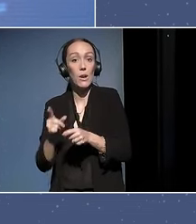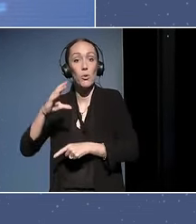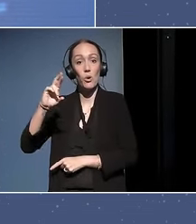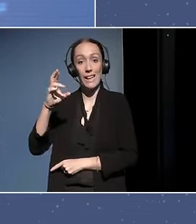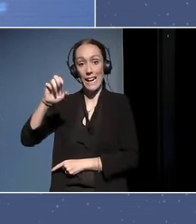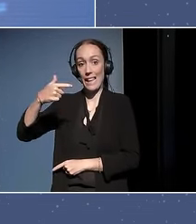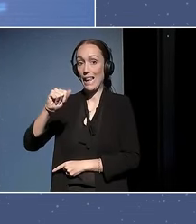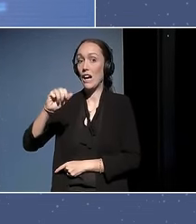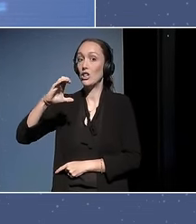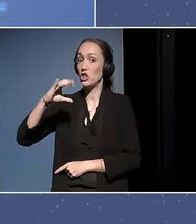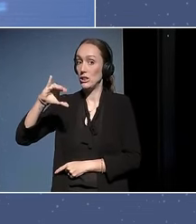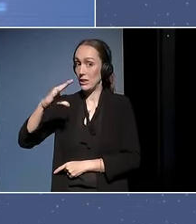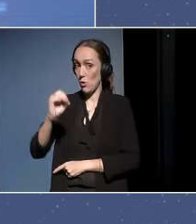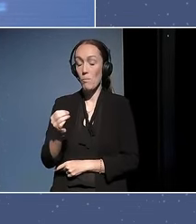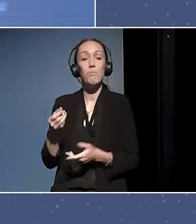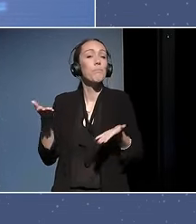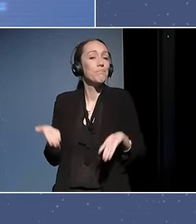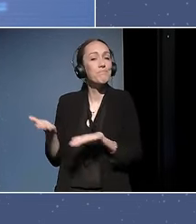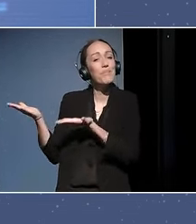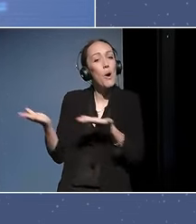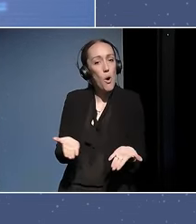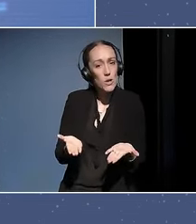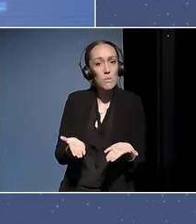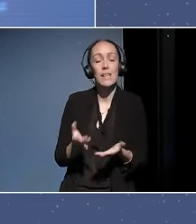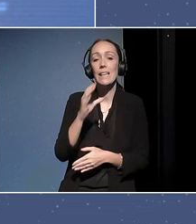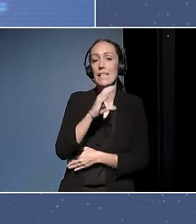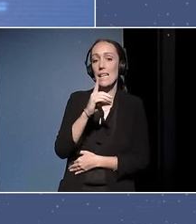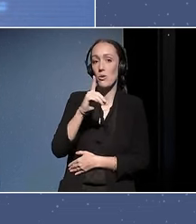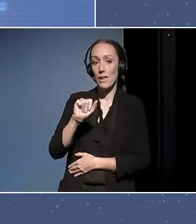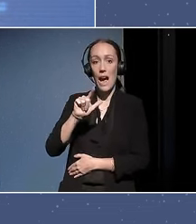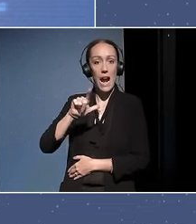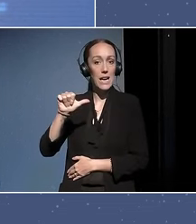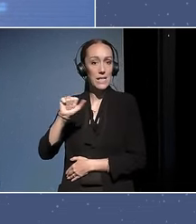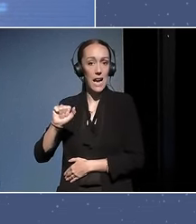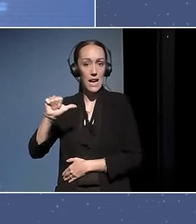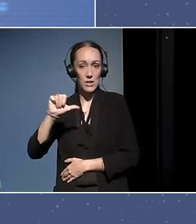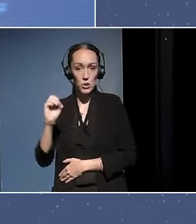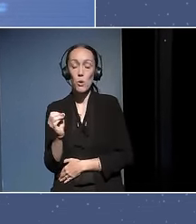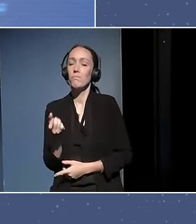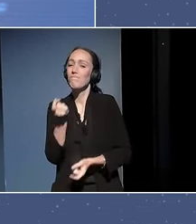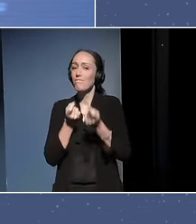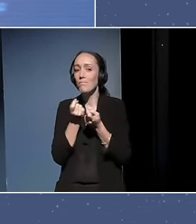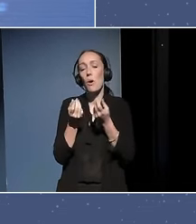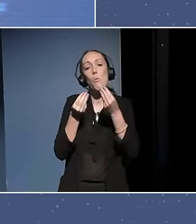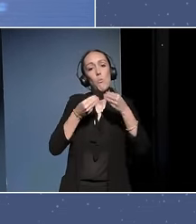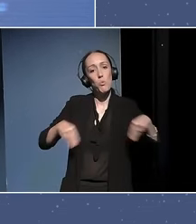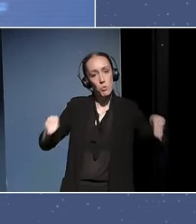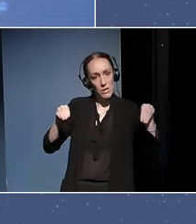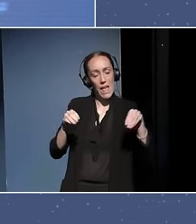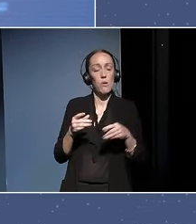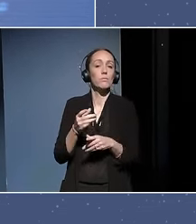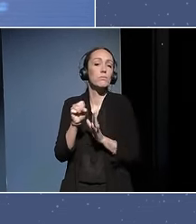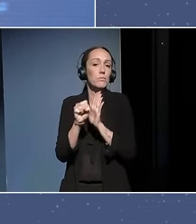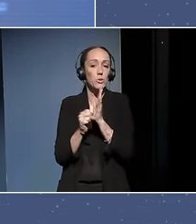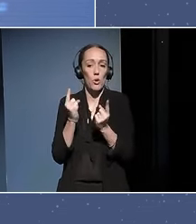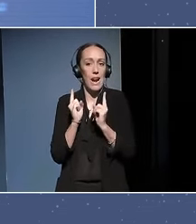ospiti Cristiano del Sasso museo di storia naturale di Milano la conferenza sarà moderata da Diego mattarelli l'officina